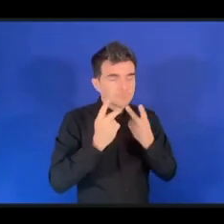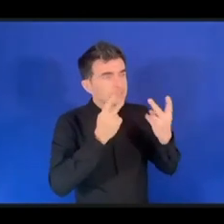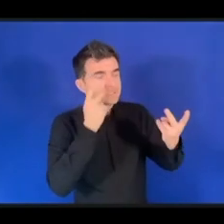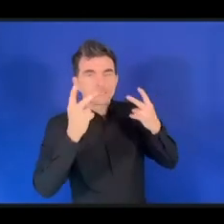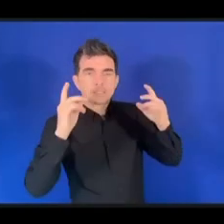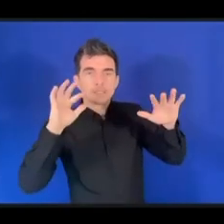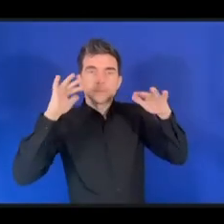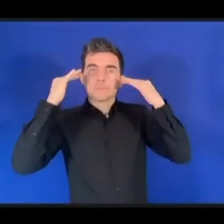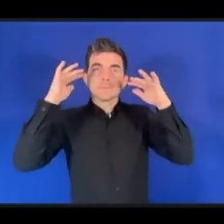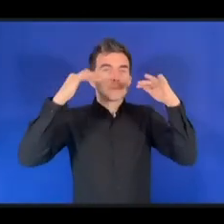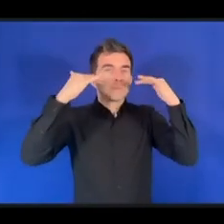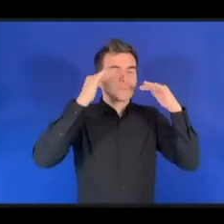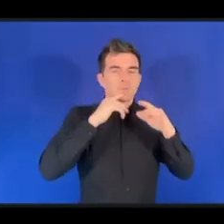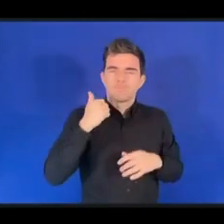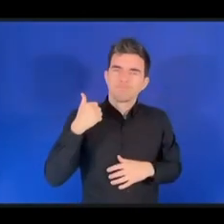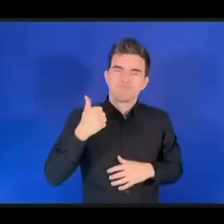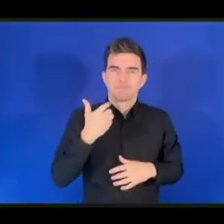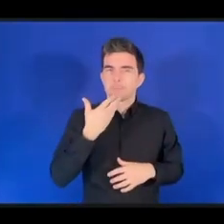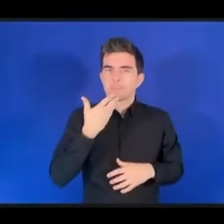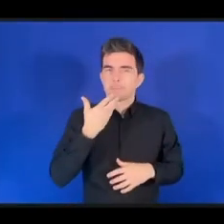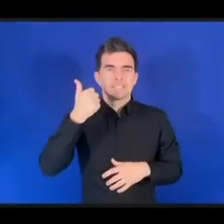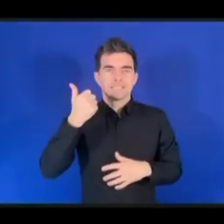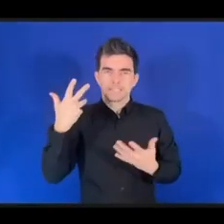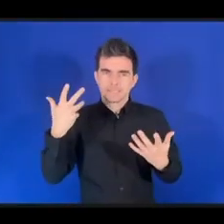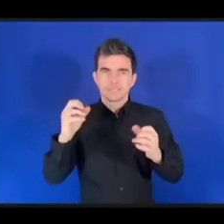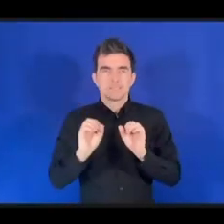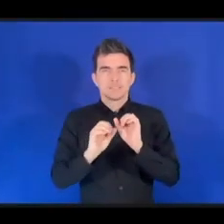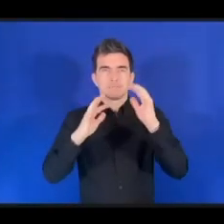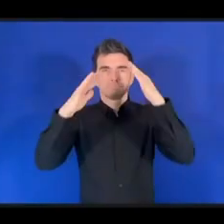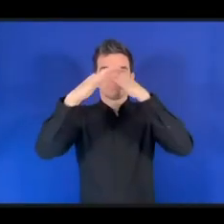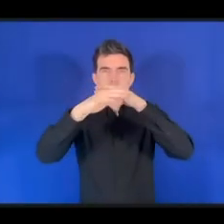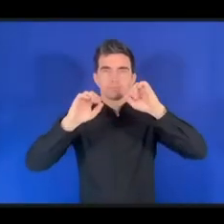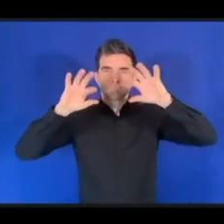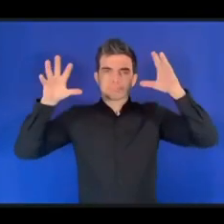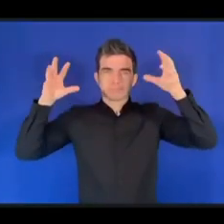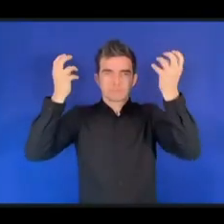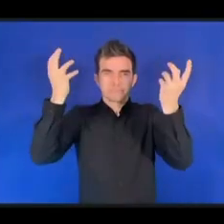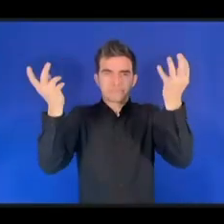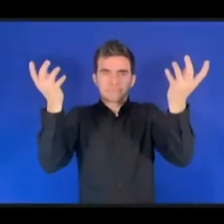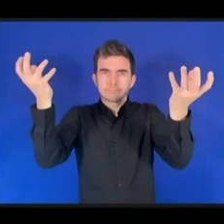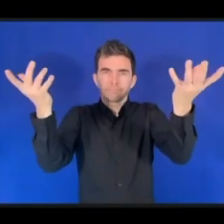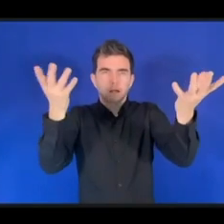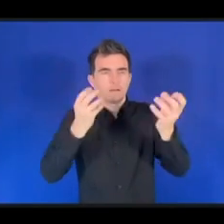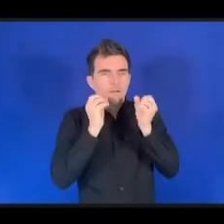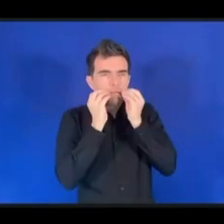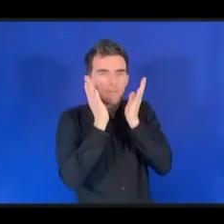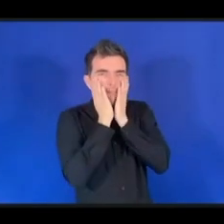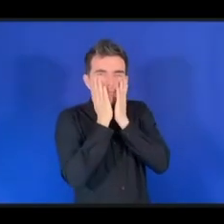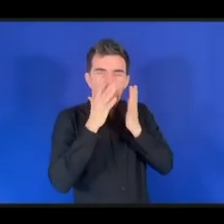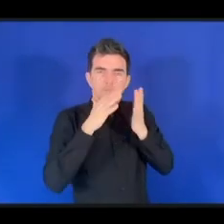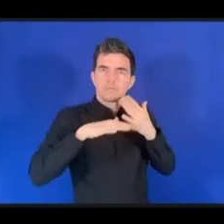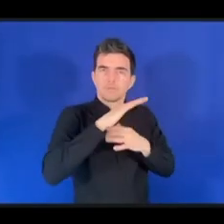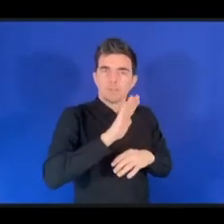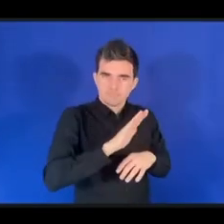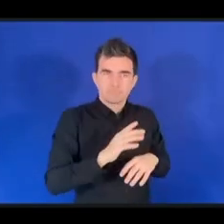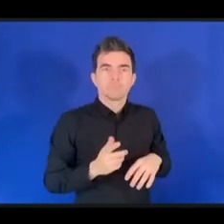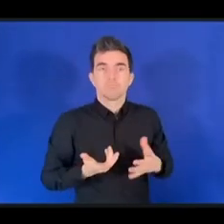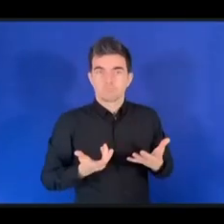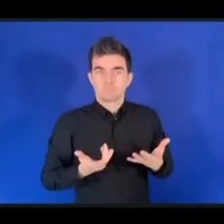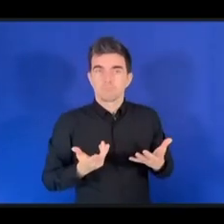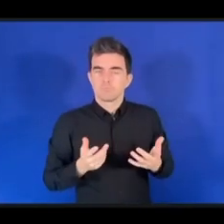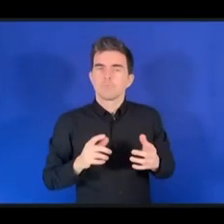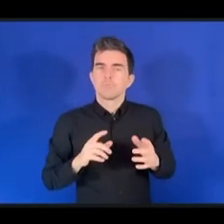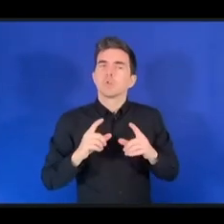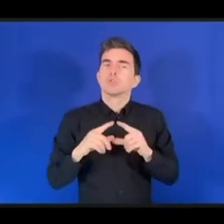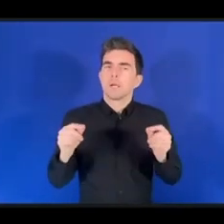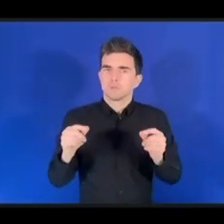فتره في فتره الربيع نحن لدينا لجنه السياحه التي انتقلت من